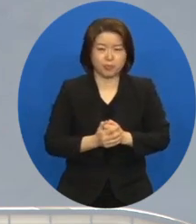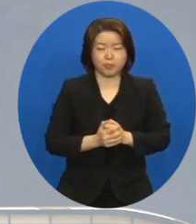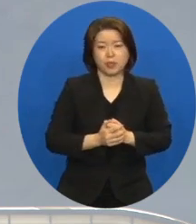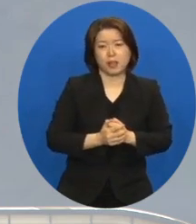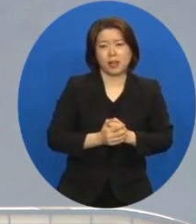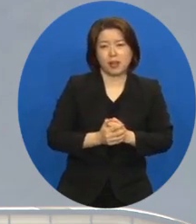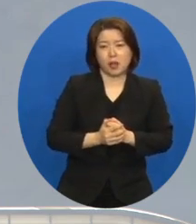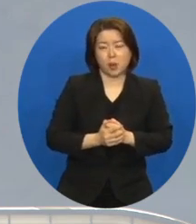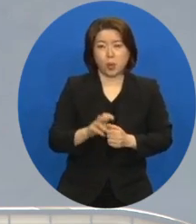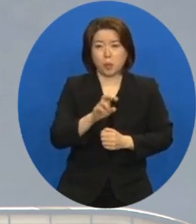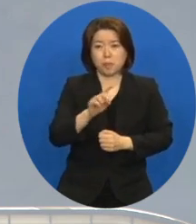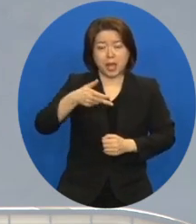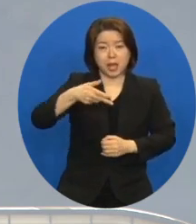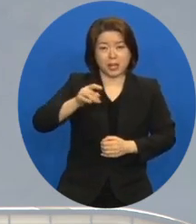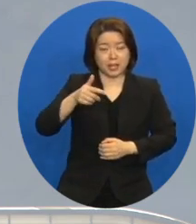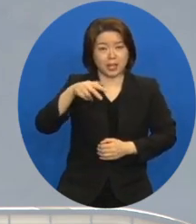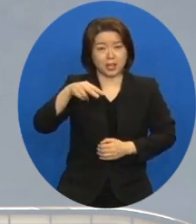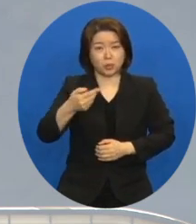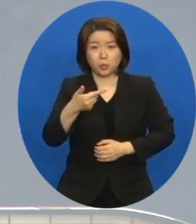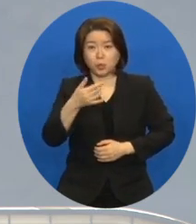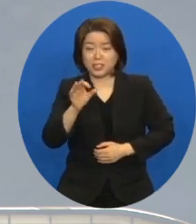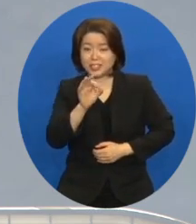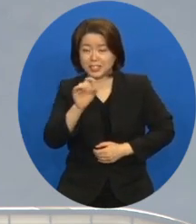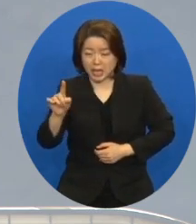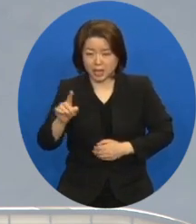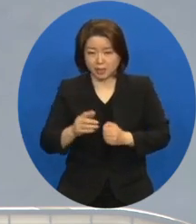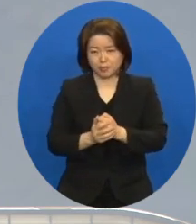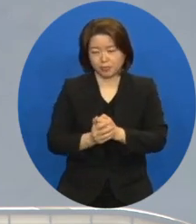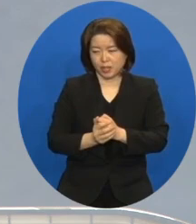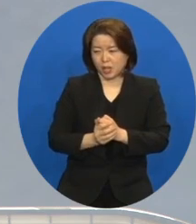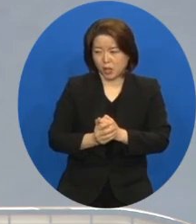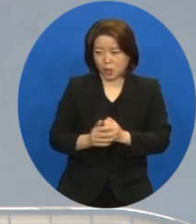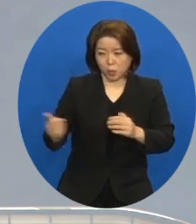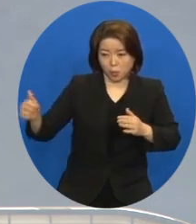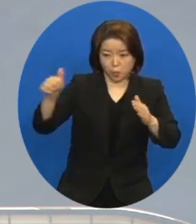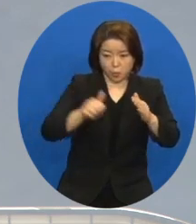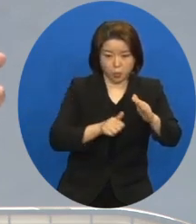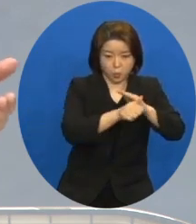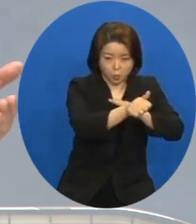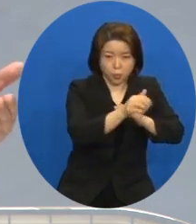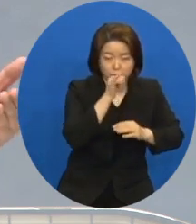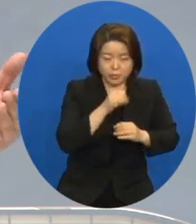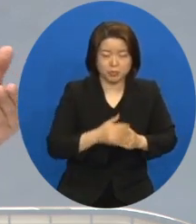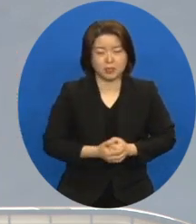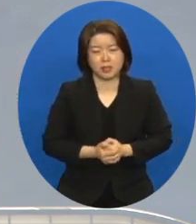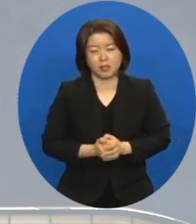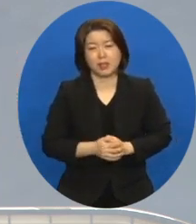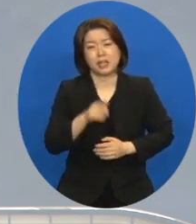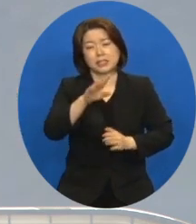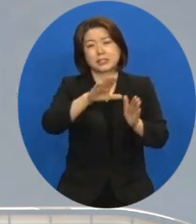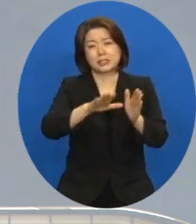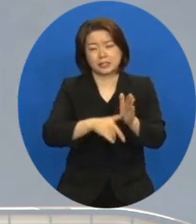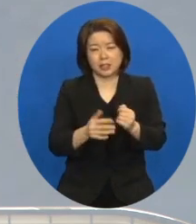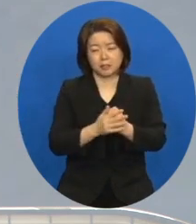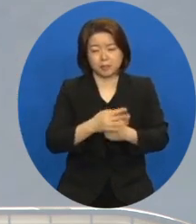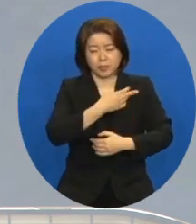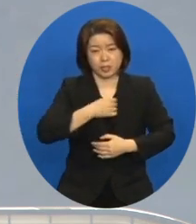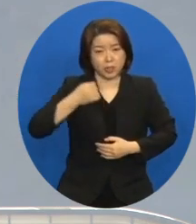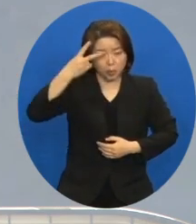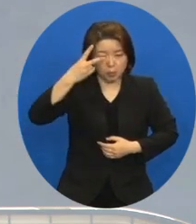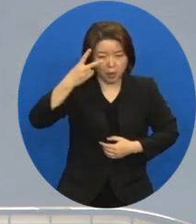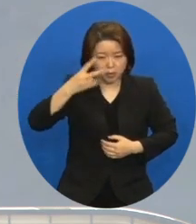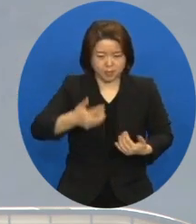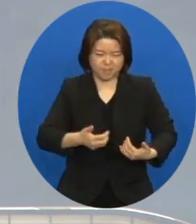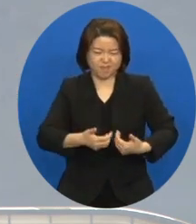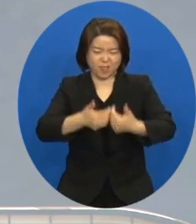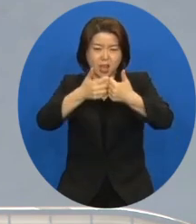마게도냐로 가는 길에 갑자기 고린도를 들러가게 됩니다. 그런데 그때 사도 바울을 대적하는